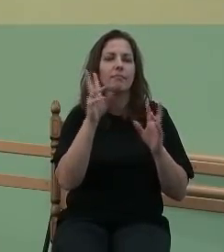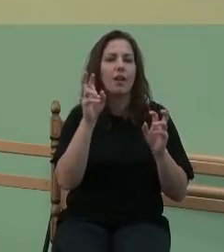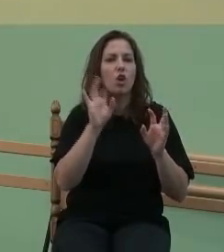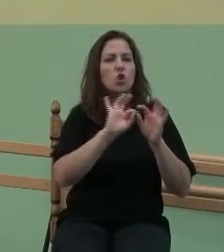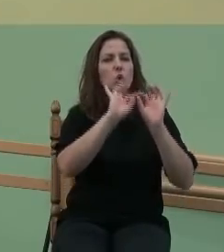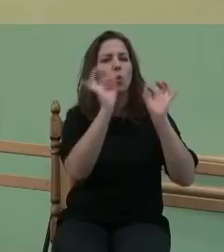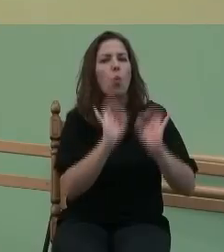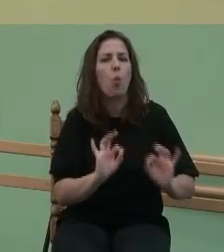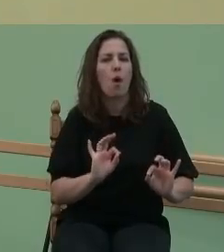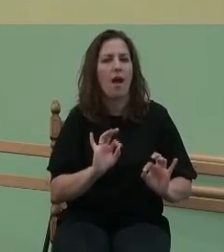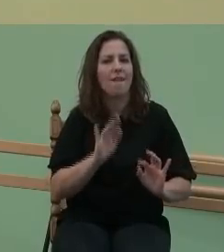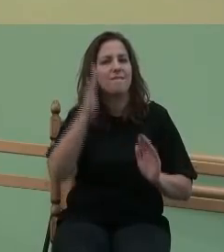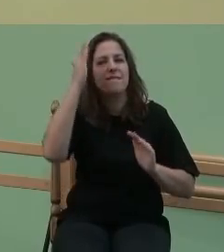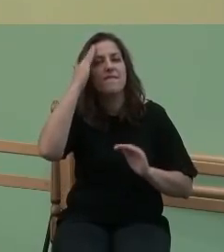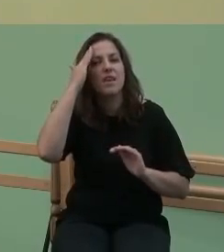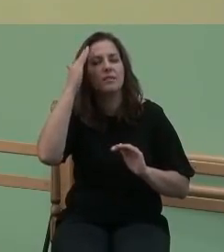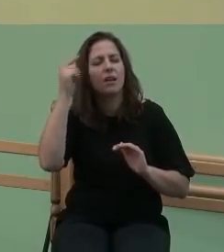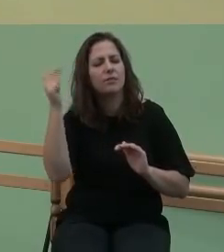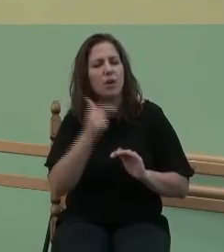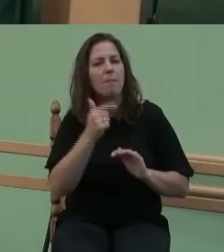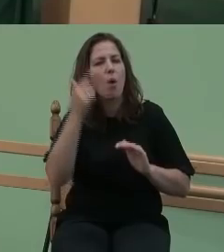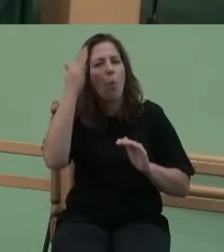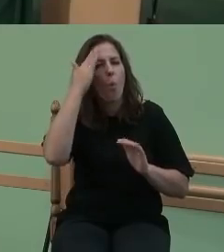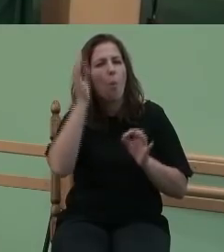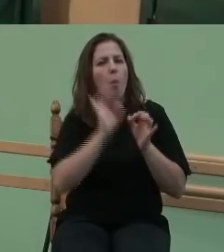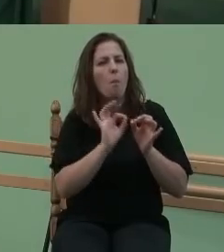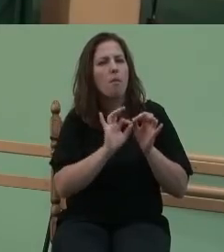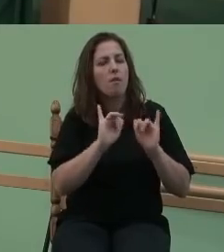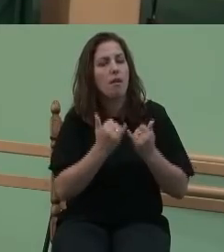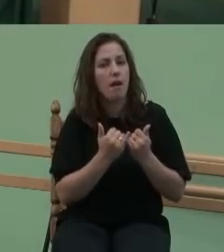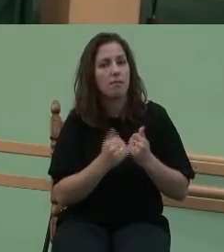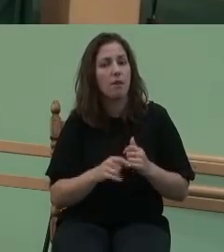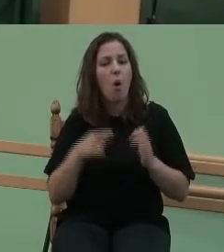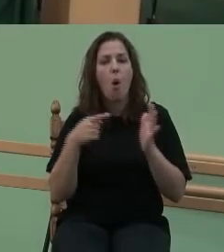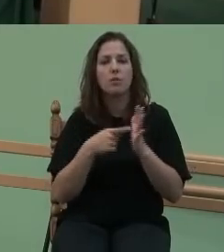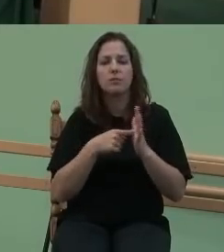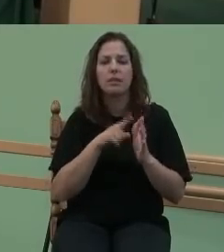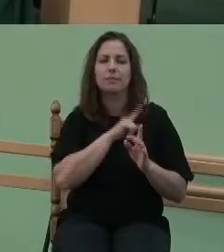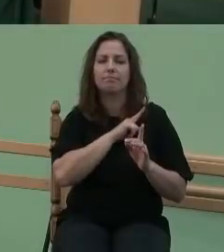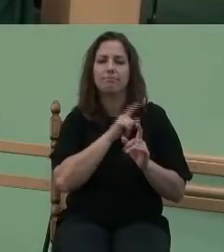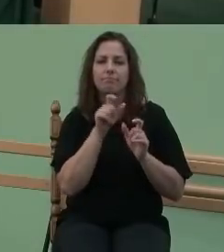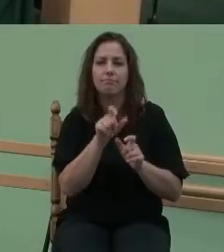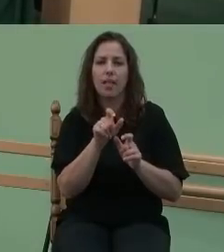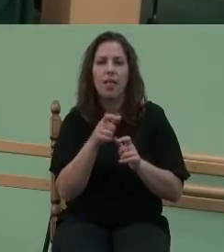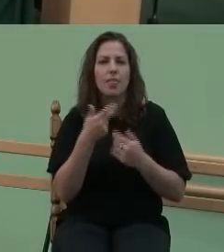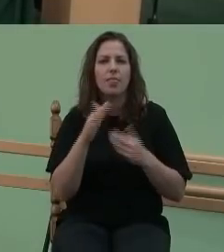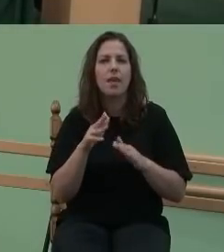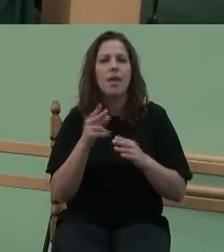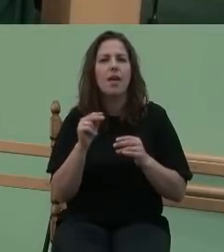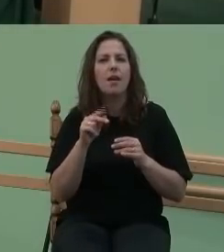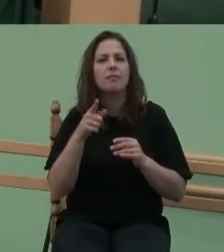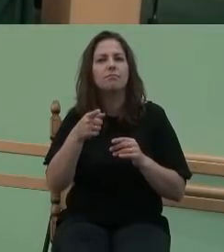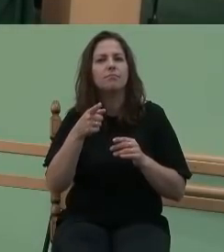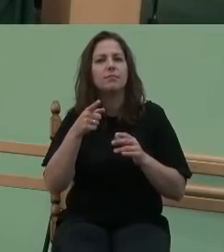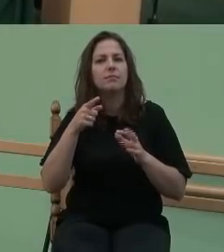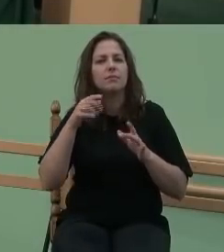pewna wiedza, którą trzeba umieć operować. I dlatego ostatnia przestroga. Nie dajcie się Państwo